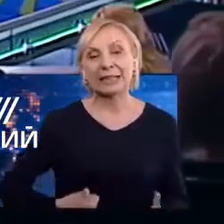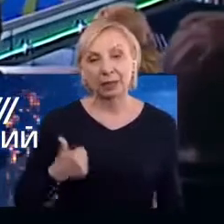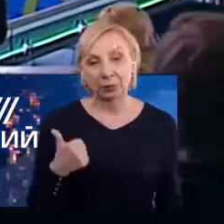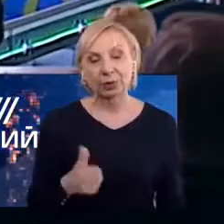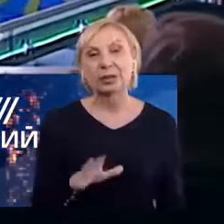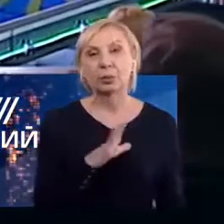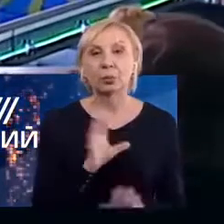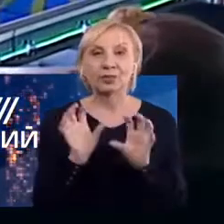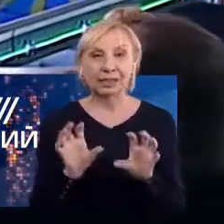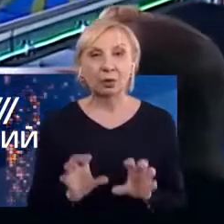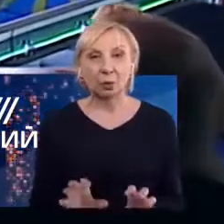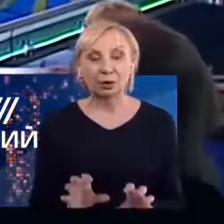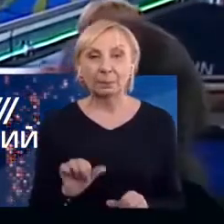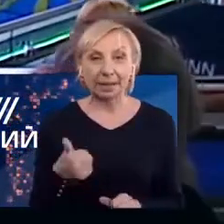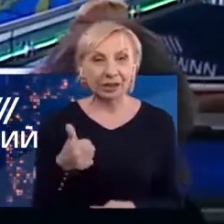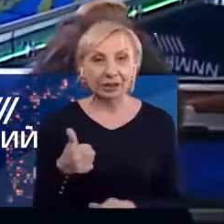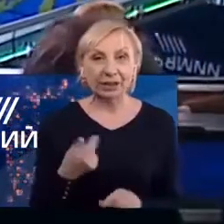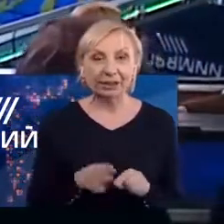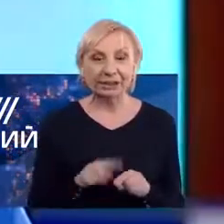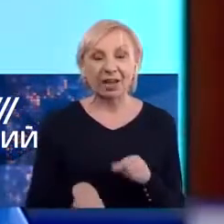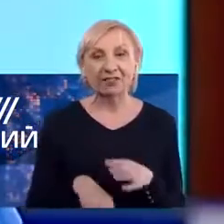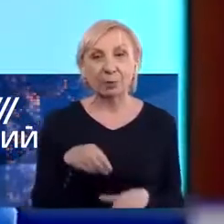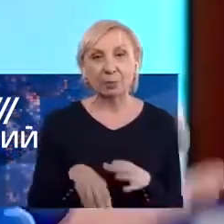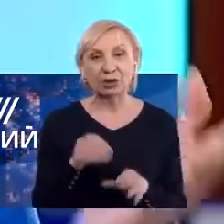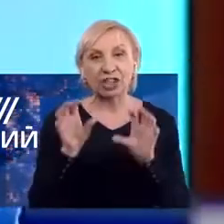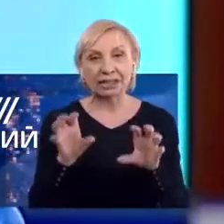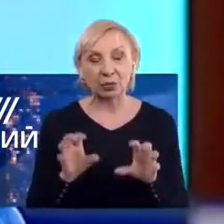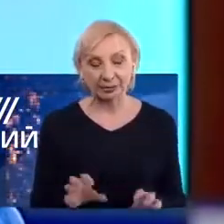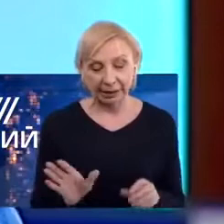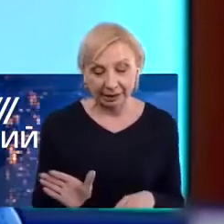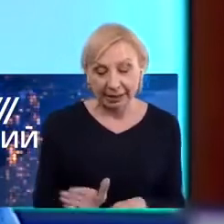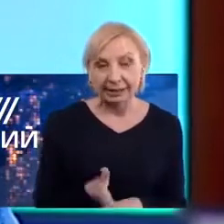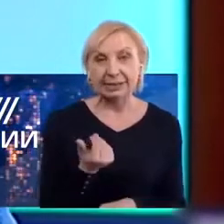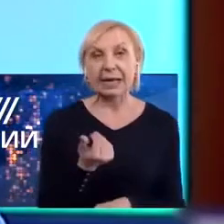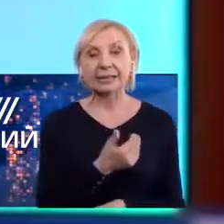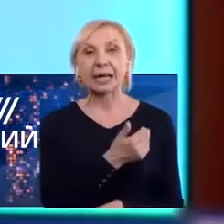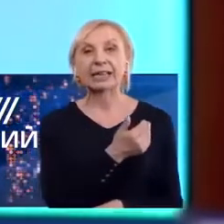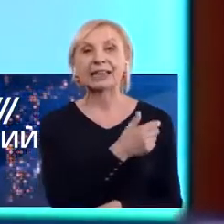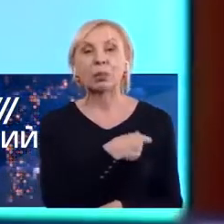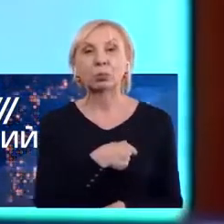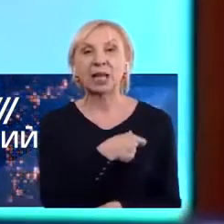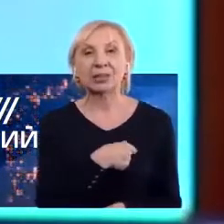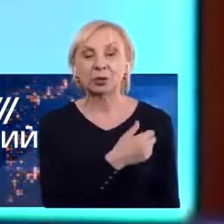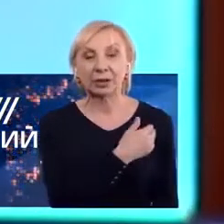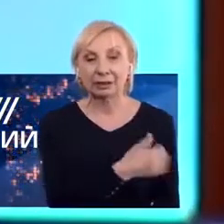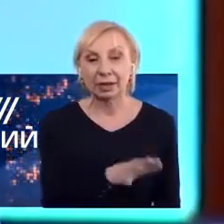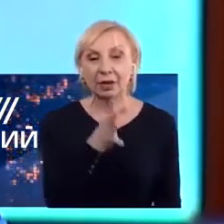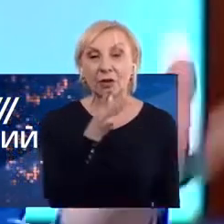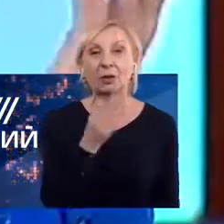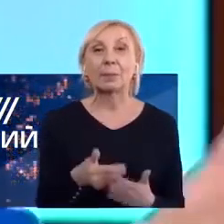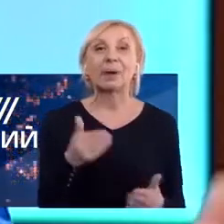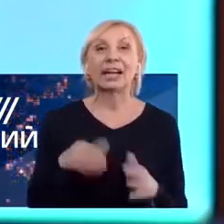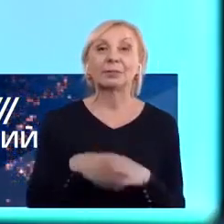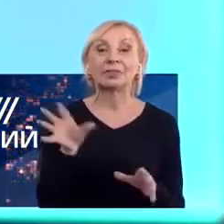Був закон, який був? Перший закон – це виборче законодавство, зняття депутатської недоторканності. Бо всі, коли депутати перед виборами,